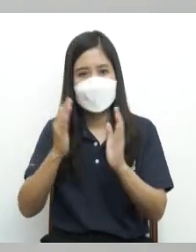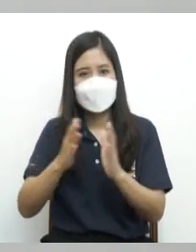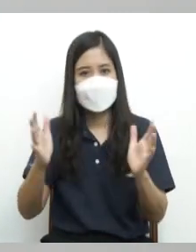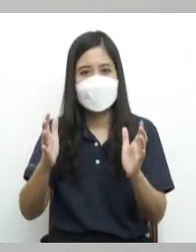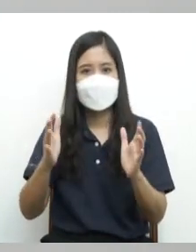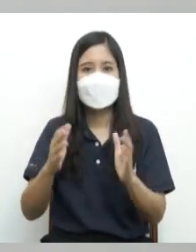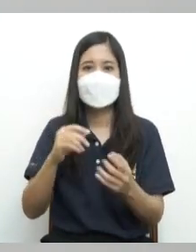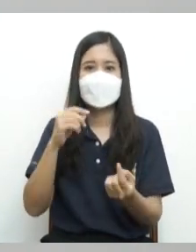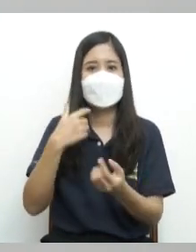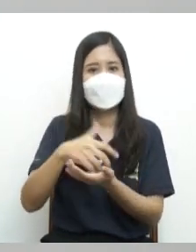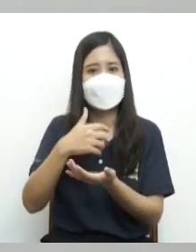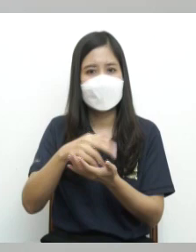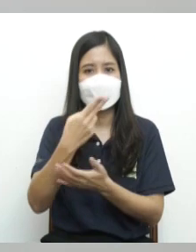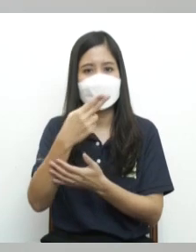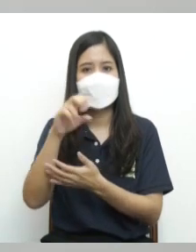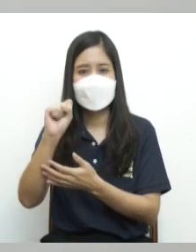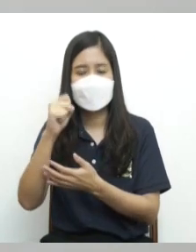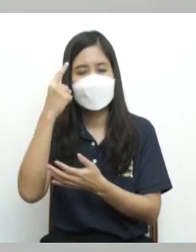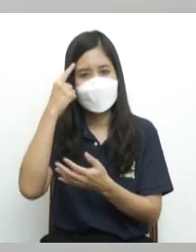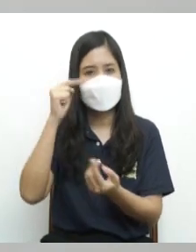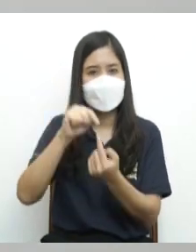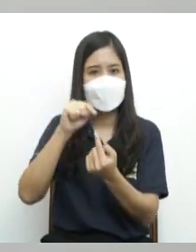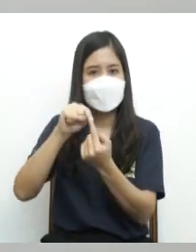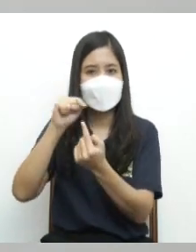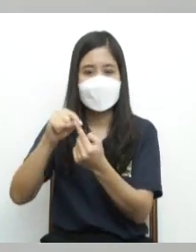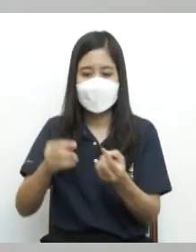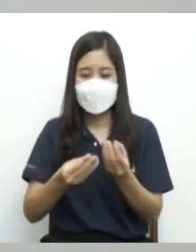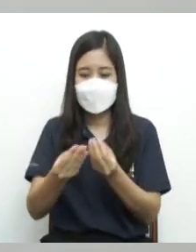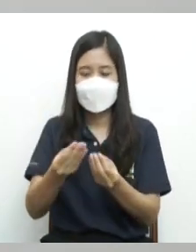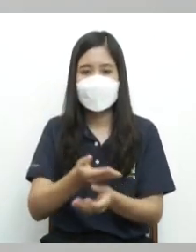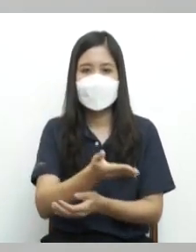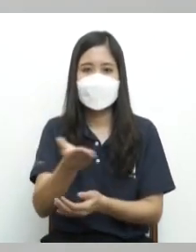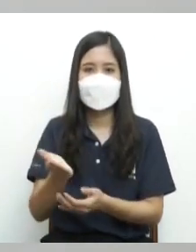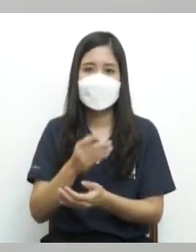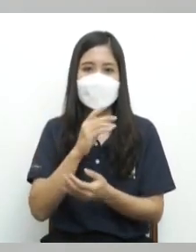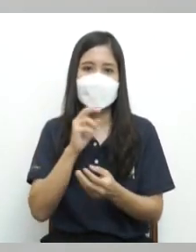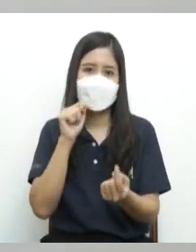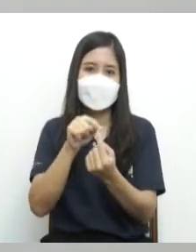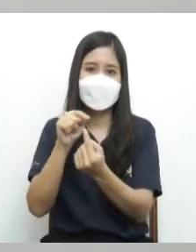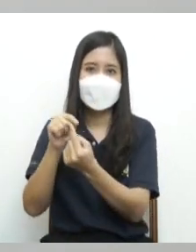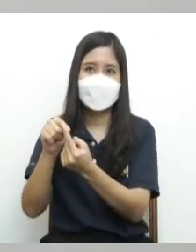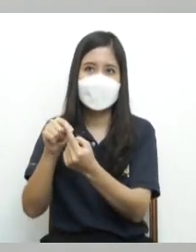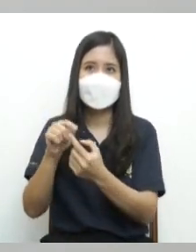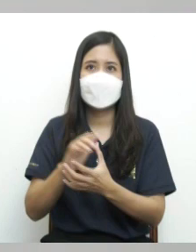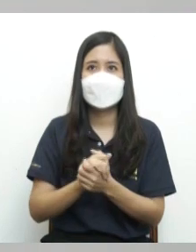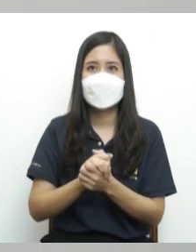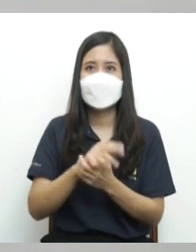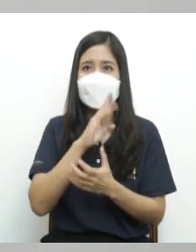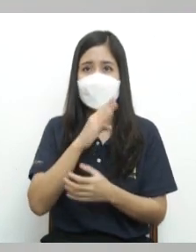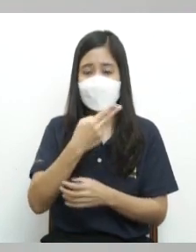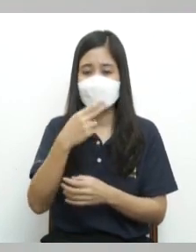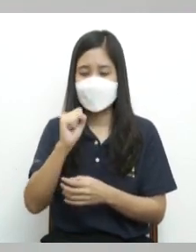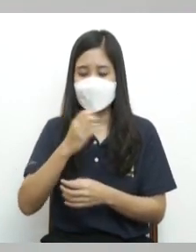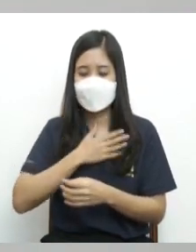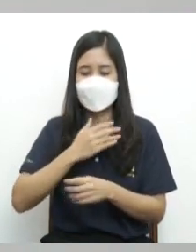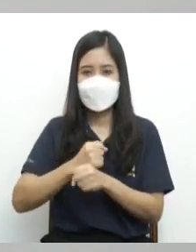จะออกแบบหลักสูตรเท่าที่เราคิดว่าเหมาะสมมาเป็นตัวเบื้องต้นตัวทำกันไปก่อนนะคะแต่ไม่ได้หมายความว่าหลักสูตรที่เราทำสิ่งที่เราคิดเนี่ยเ